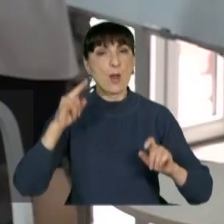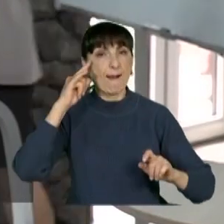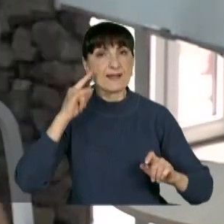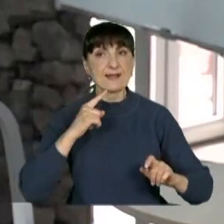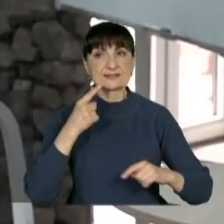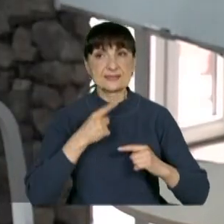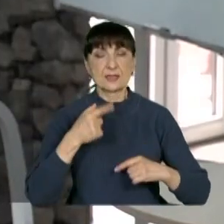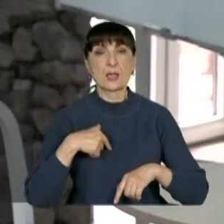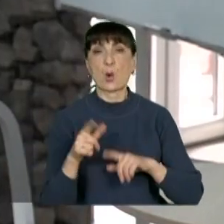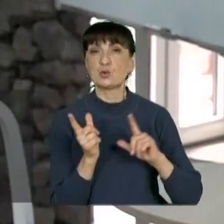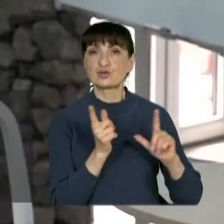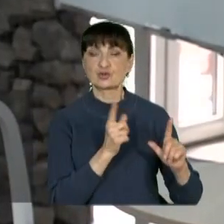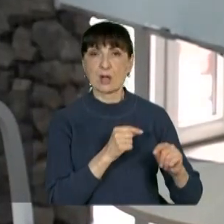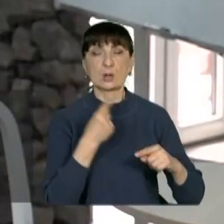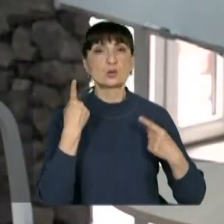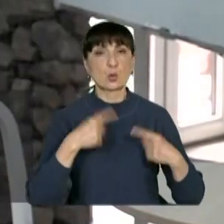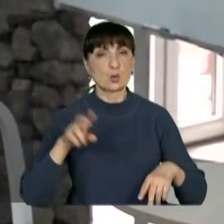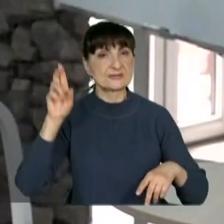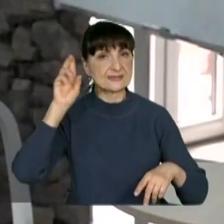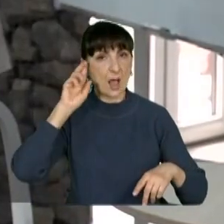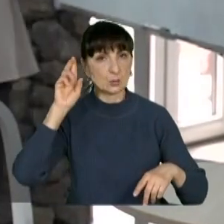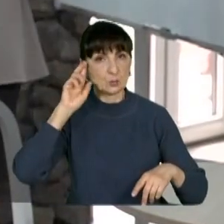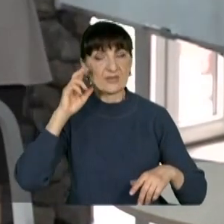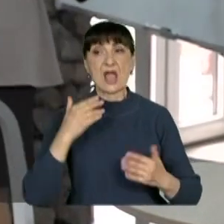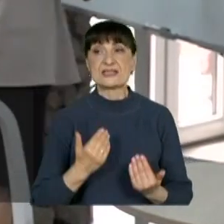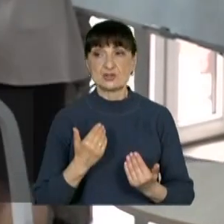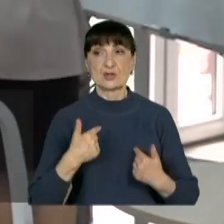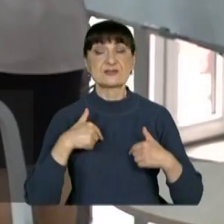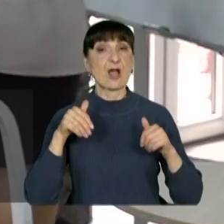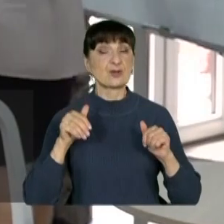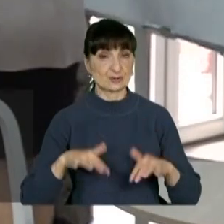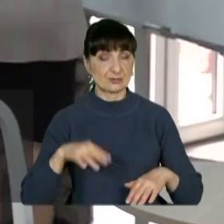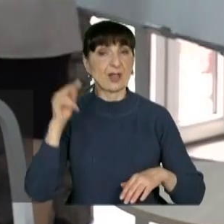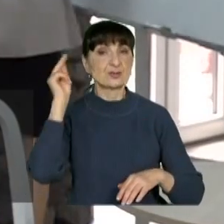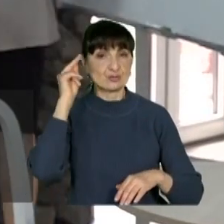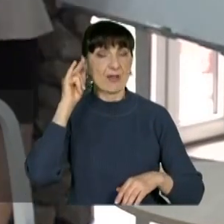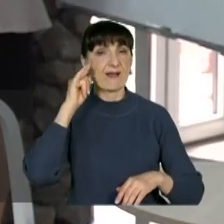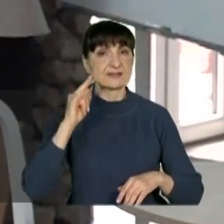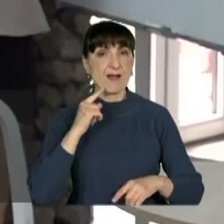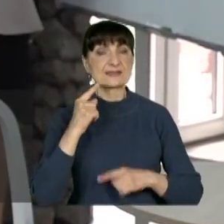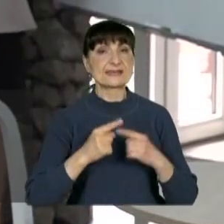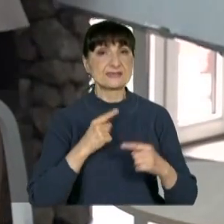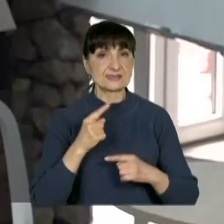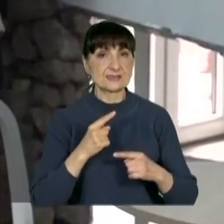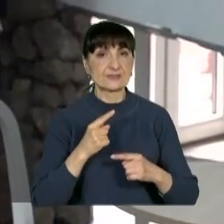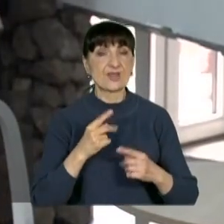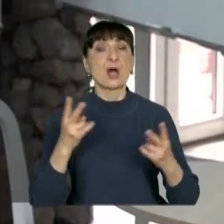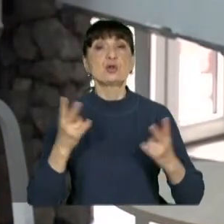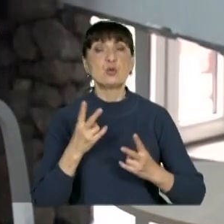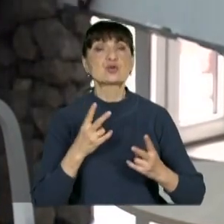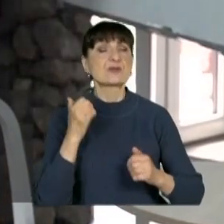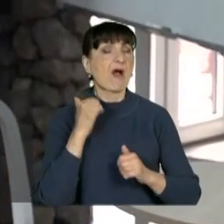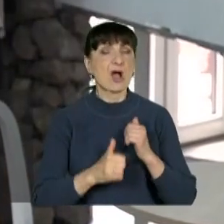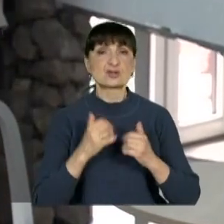я уезжала в другую страну и сейчас решила изучать казахский язык, так как нужен в